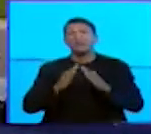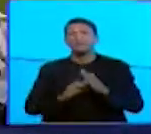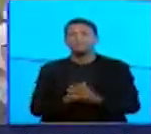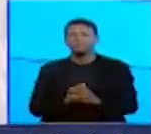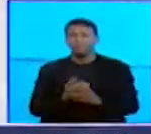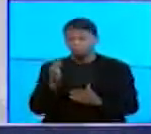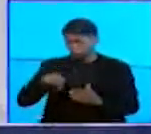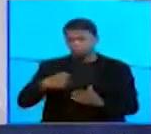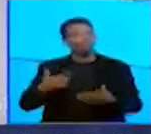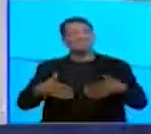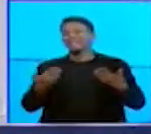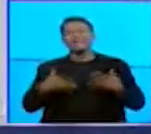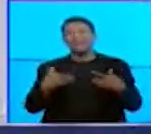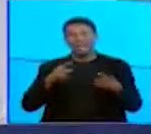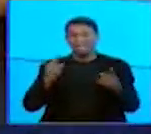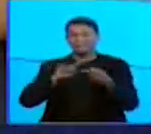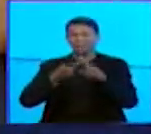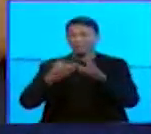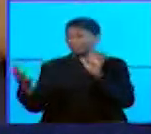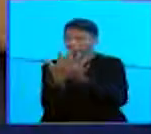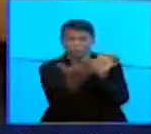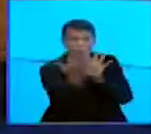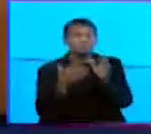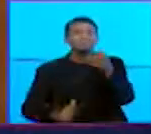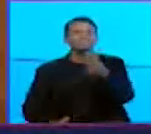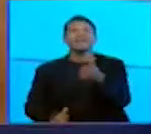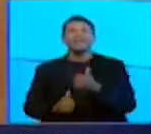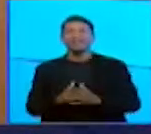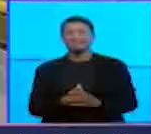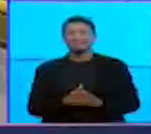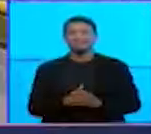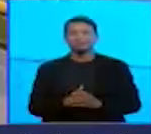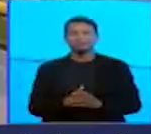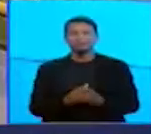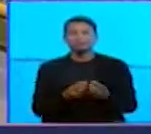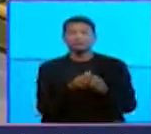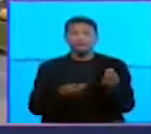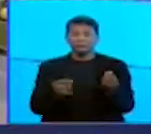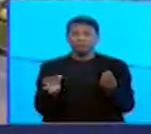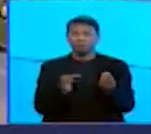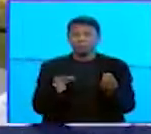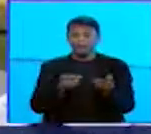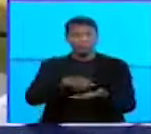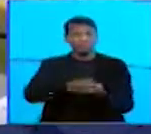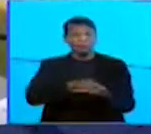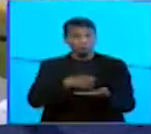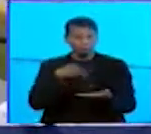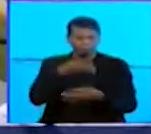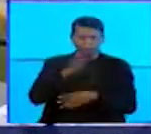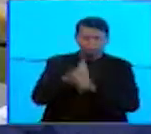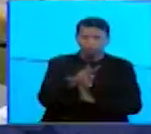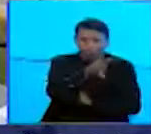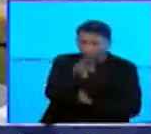lagi. Wali Kota Madiun, Maidi, mengawasi langsung jalannya belajar tatap muka di luar ruangan yang baru pertama kali